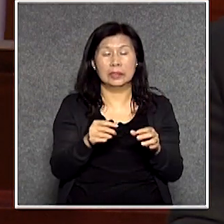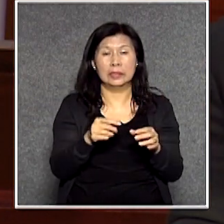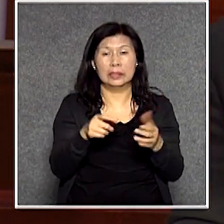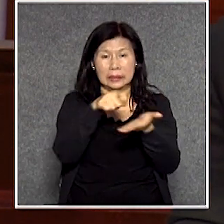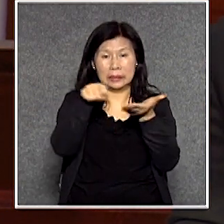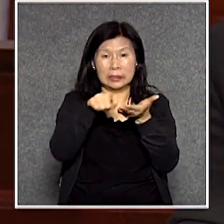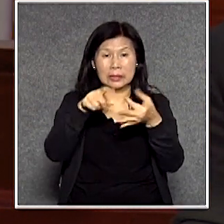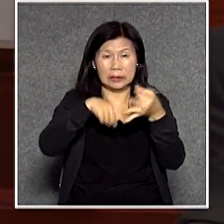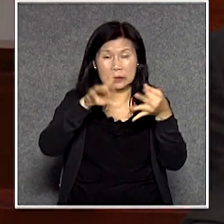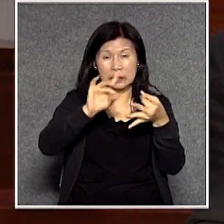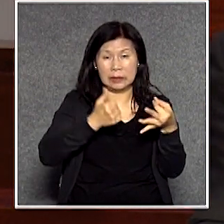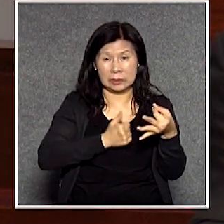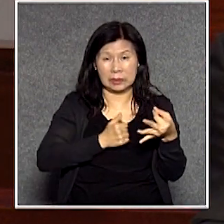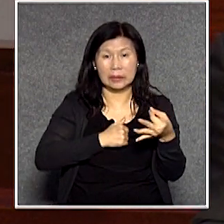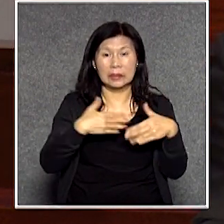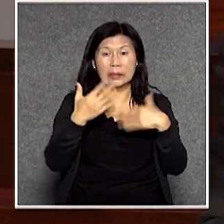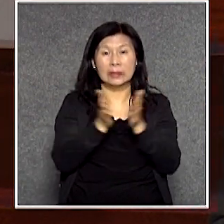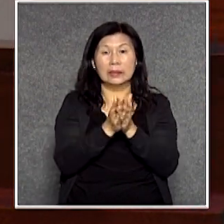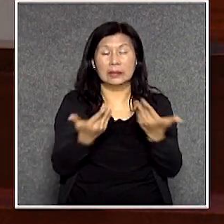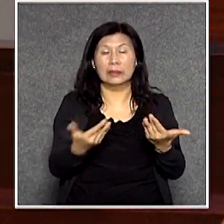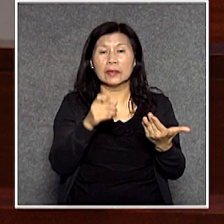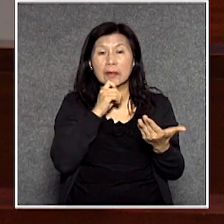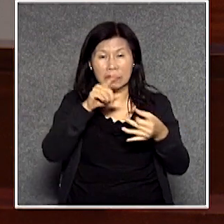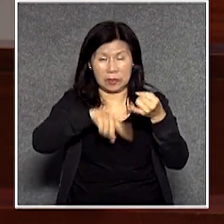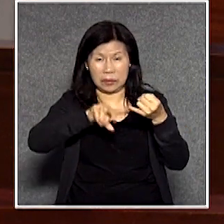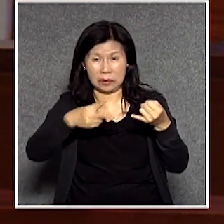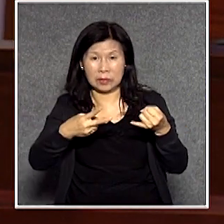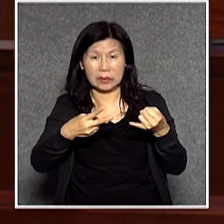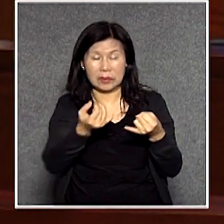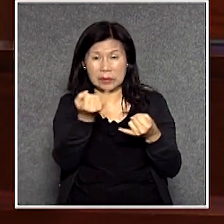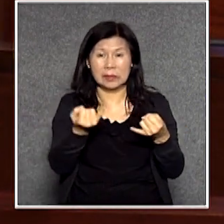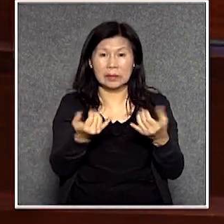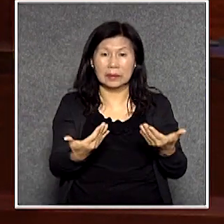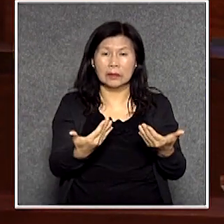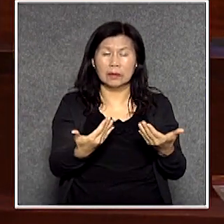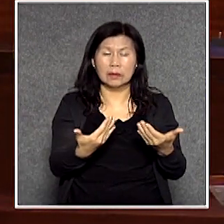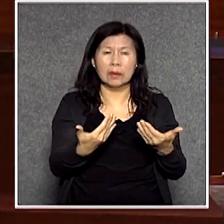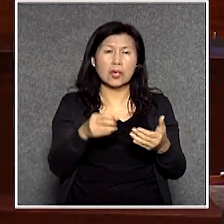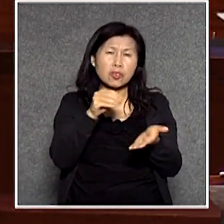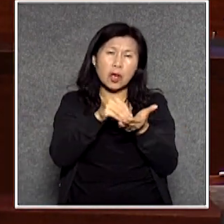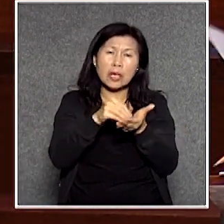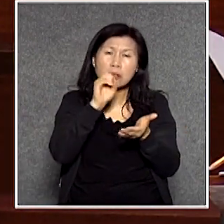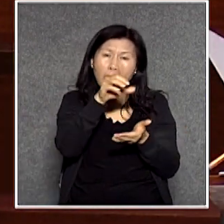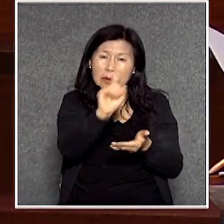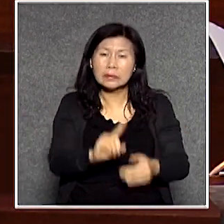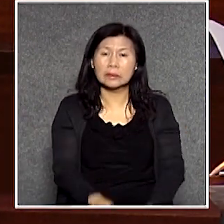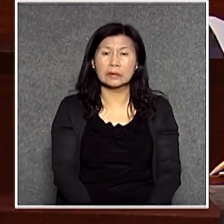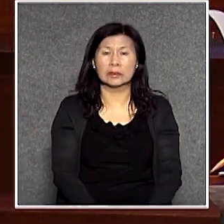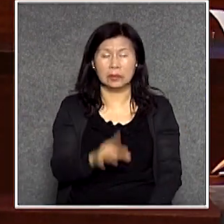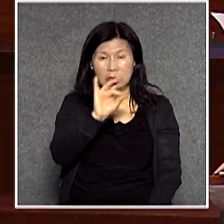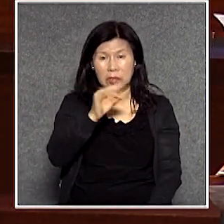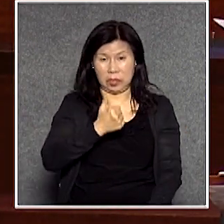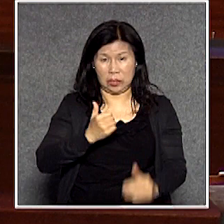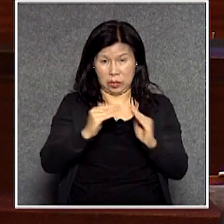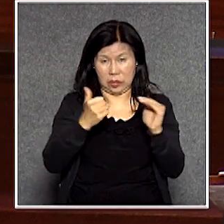做張炳良莫讓燙手山芋淪為污點。咁我立論係講咩咧？講呢個張炳良